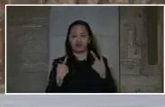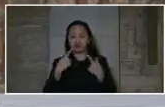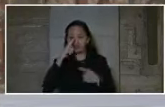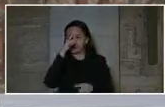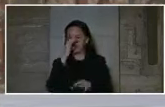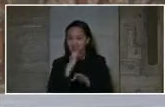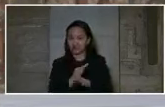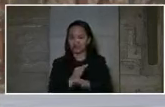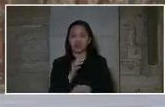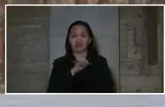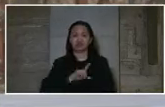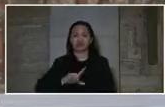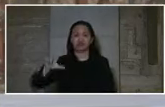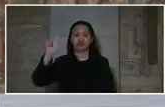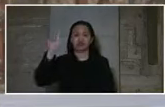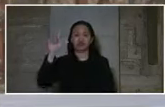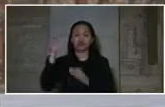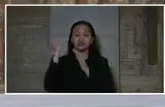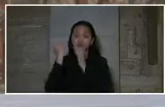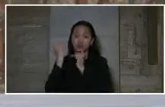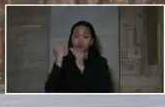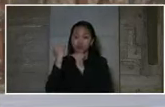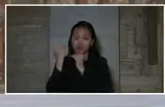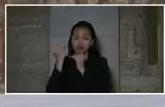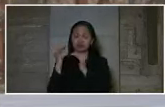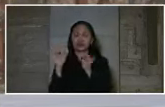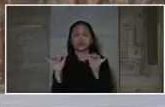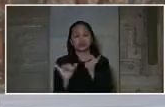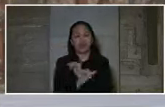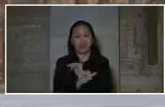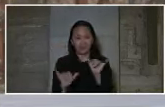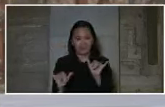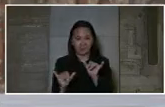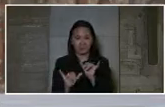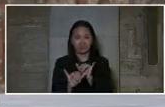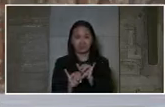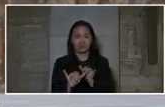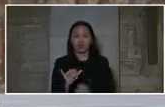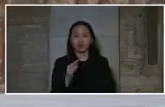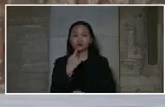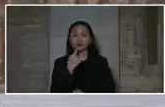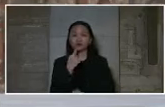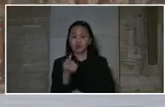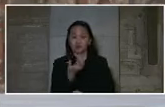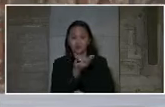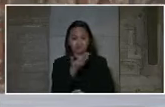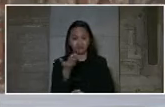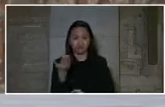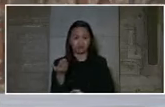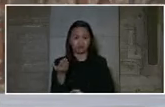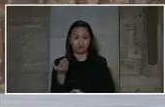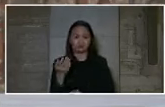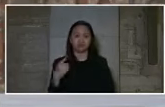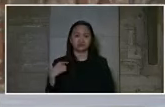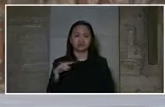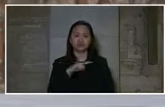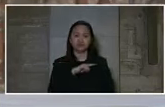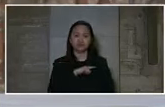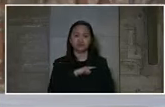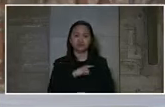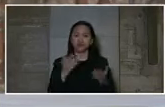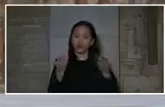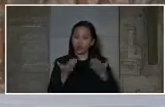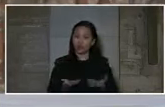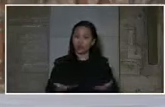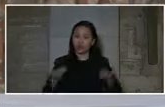Lord. At sana yun din ang maging mga salita natin. Narito